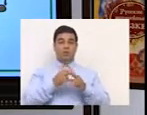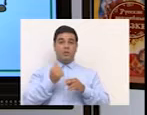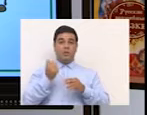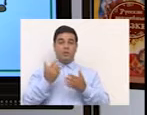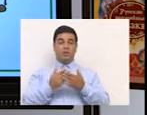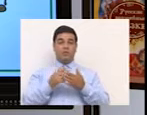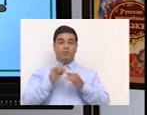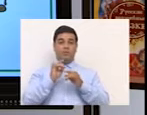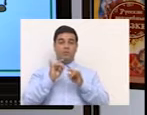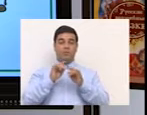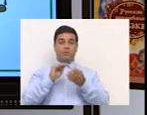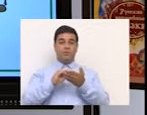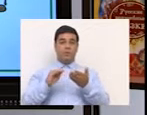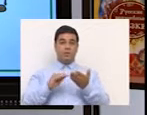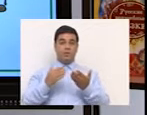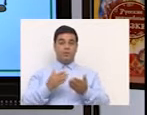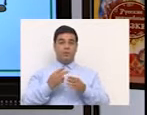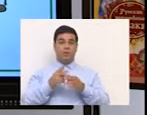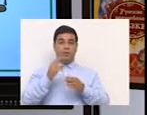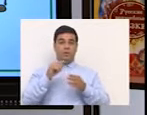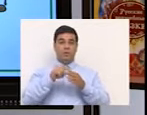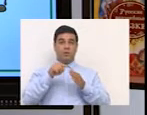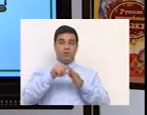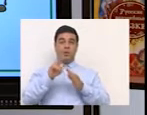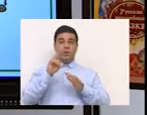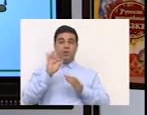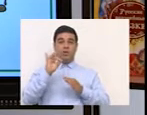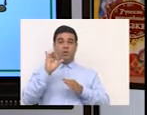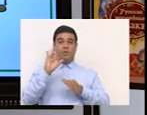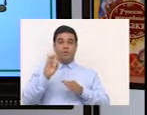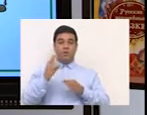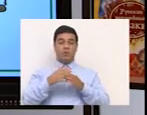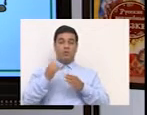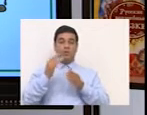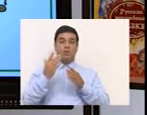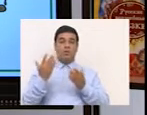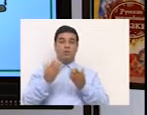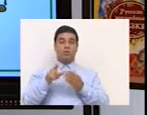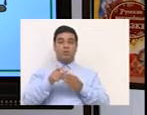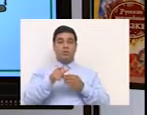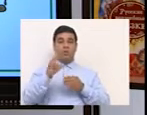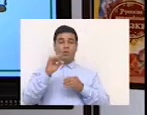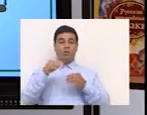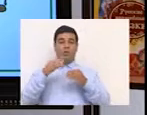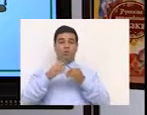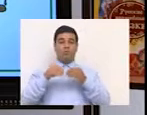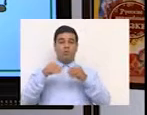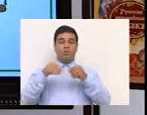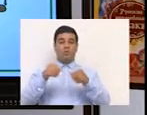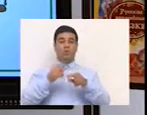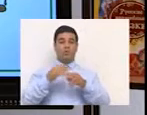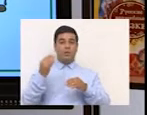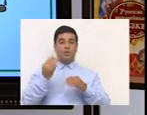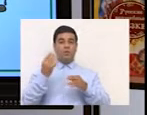несколькими высказываниями. Представьте себе караван, который идет по пустыне. какая-нибудь